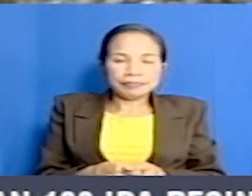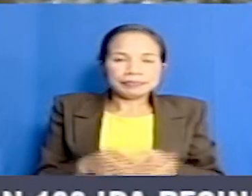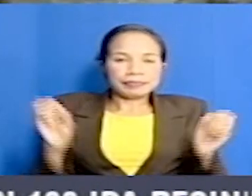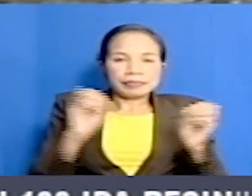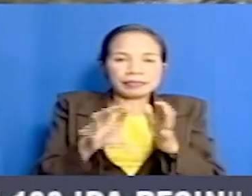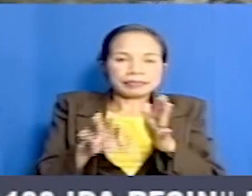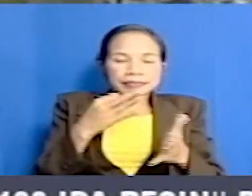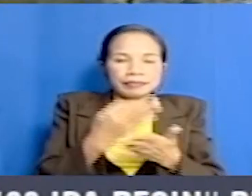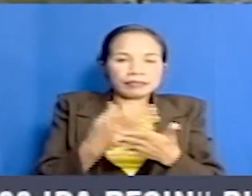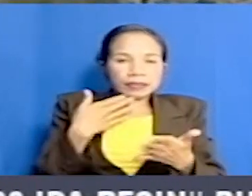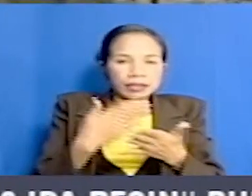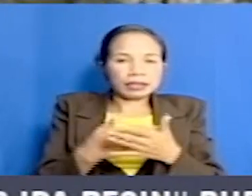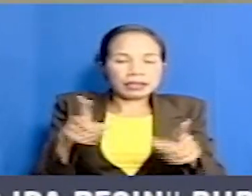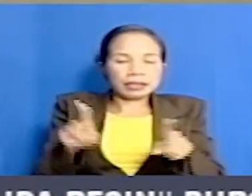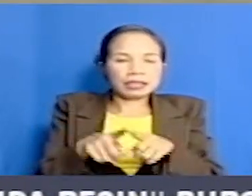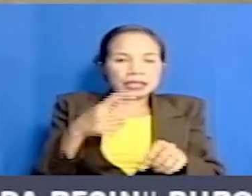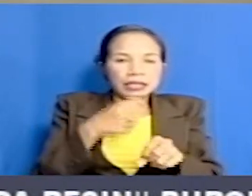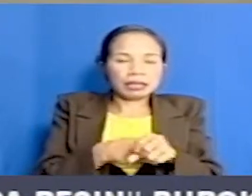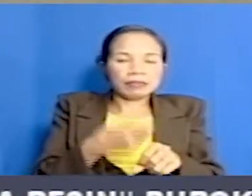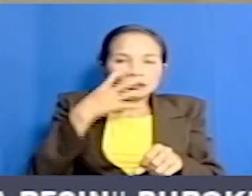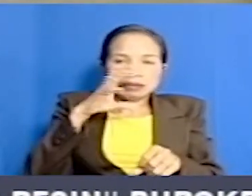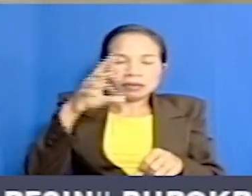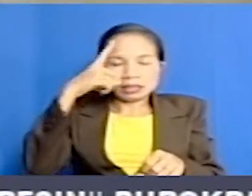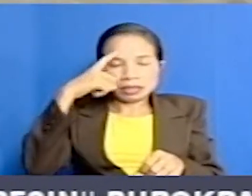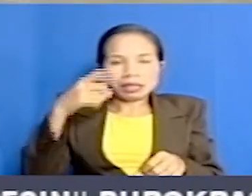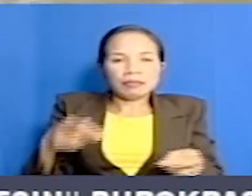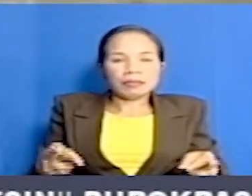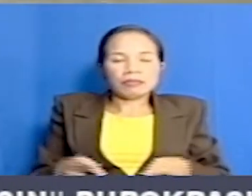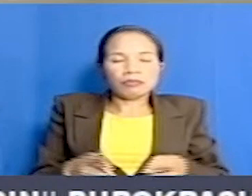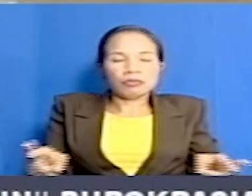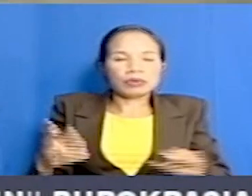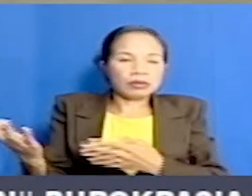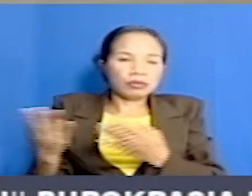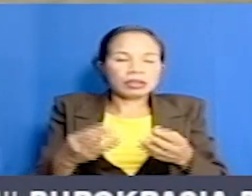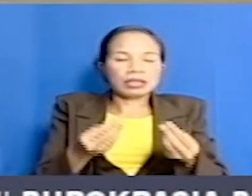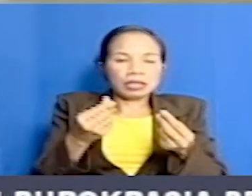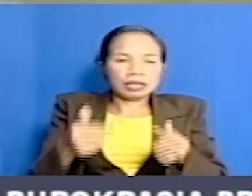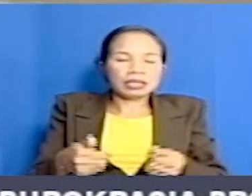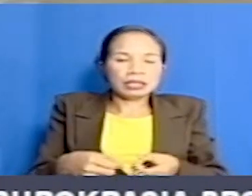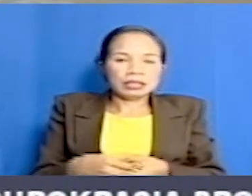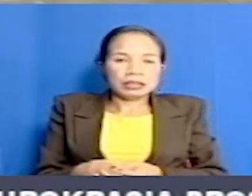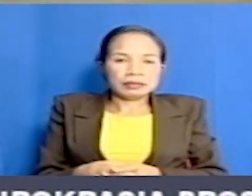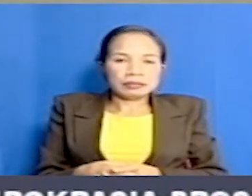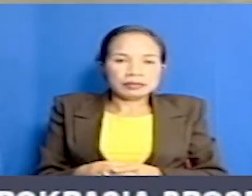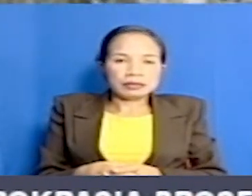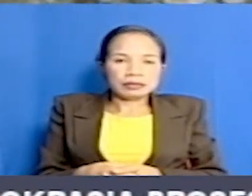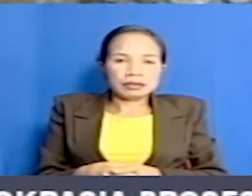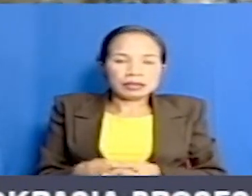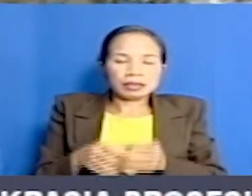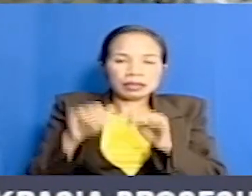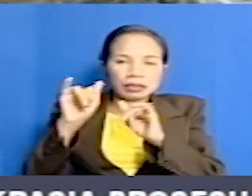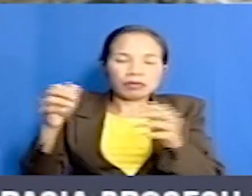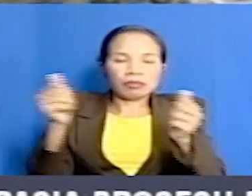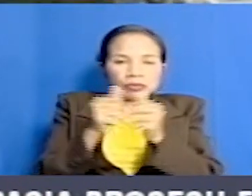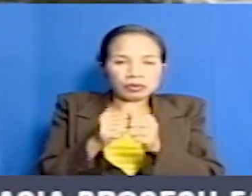hetang rendimento dia kanesan tempu bay lorong, tamba mota lori hela det rahenek nebesira pinyera ona.